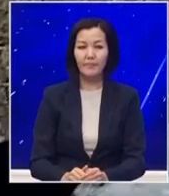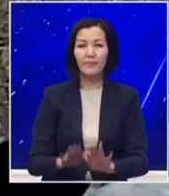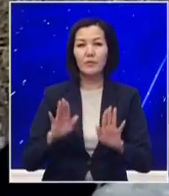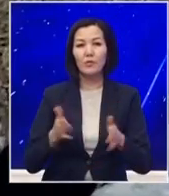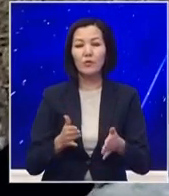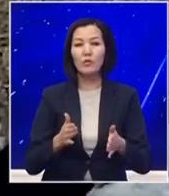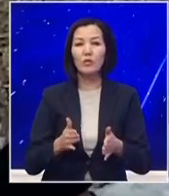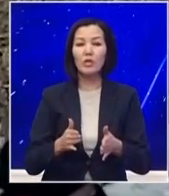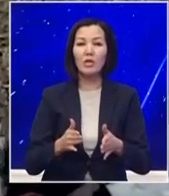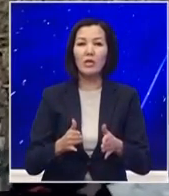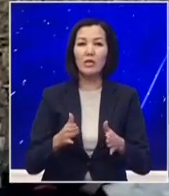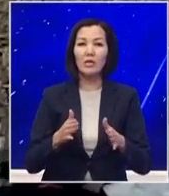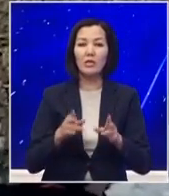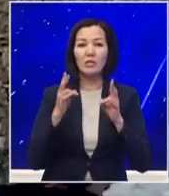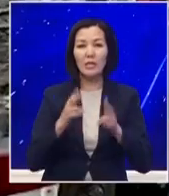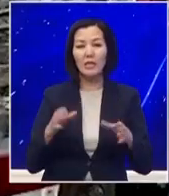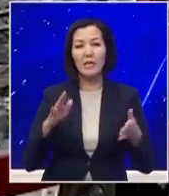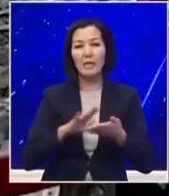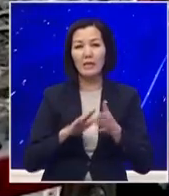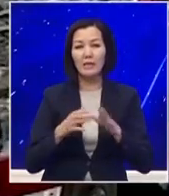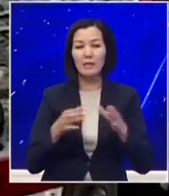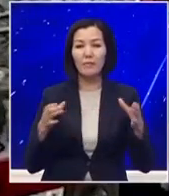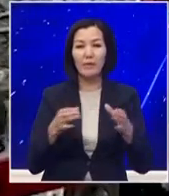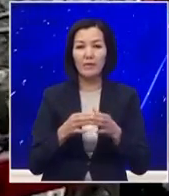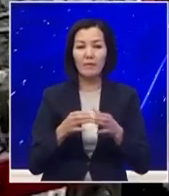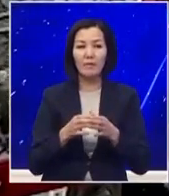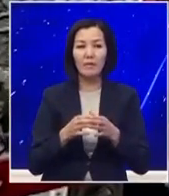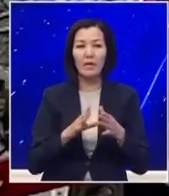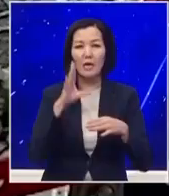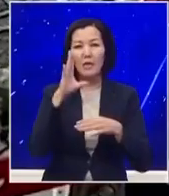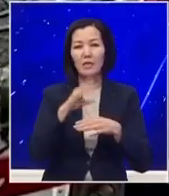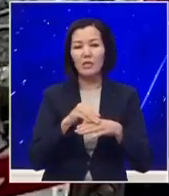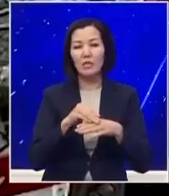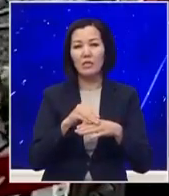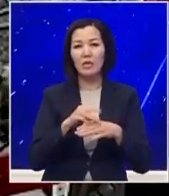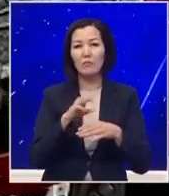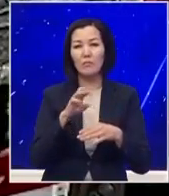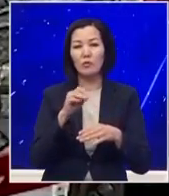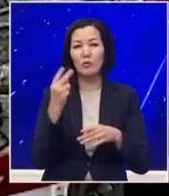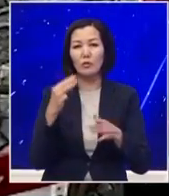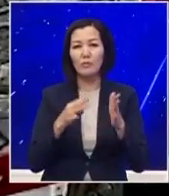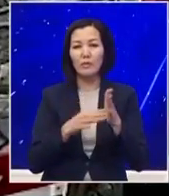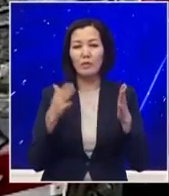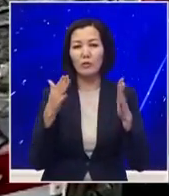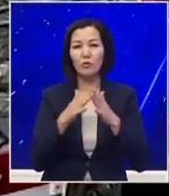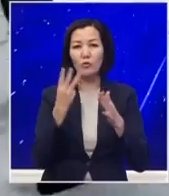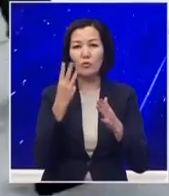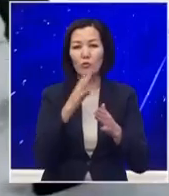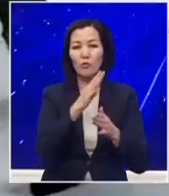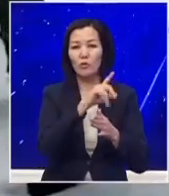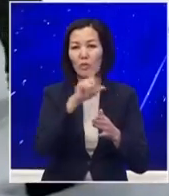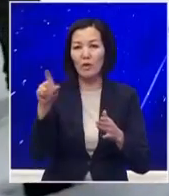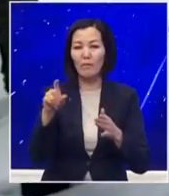Төтенше жағдайлар департаментіне 14 қаңтар сағат 11:27 Мүшелтөй шағын ауданы 28 үйдің 4 қабатындағы